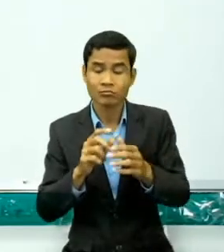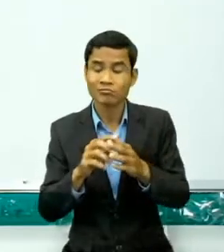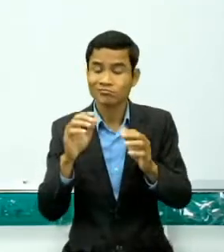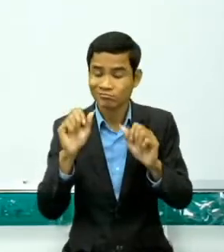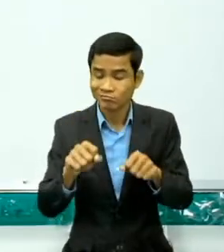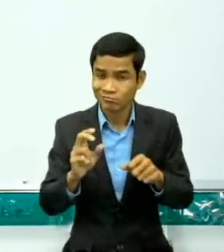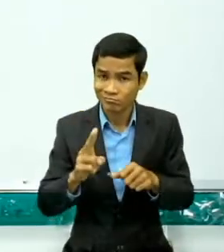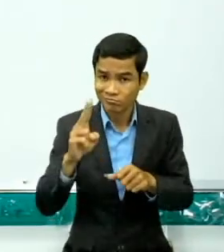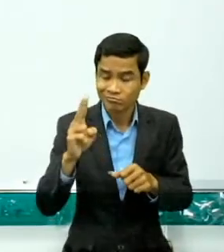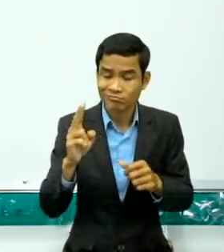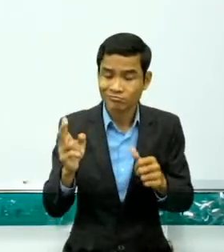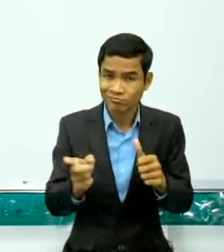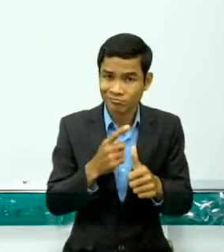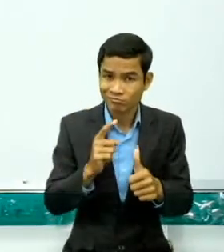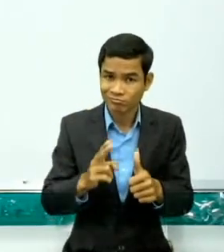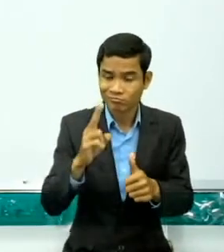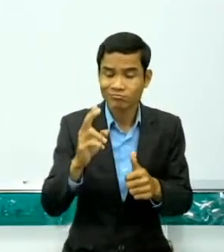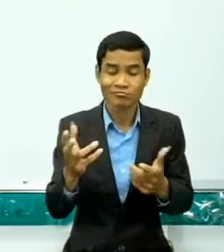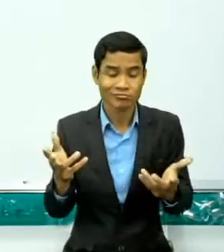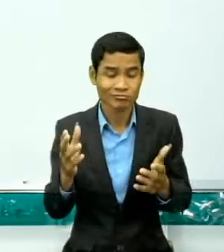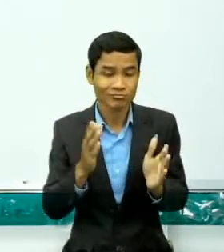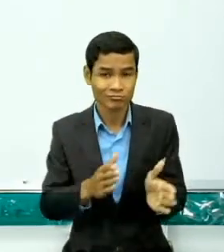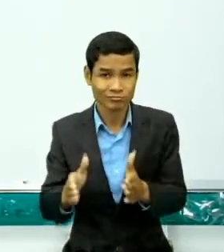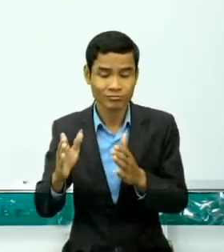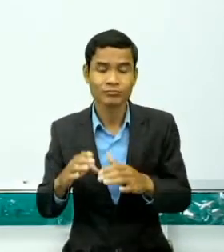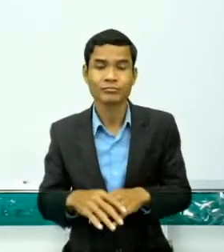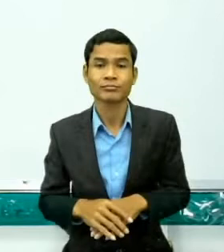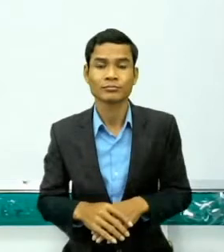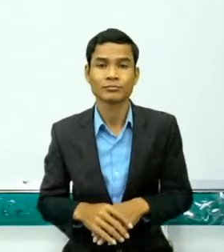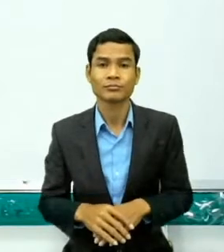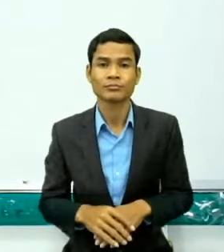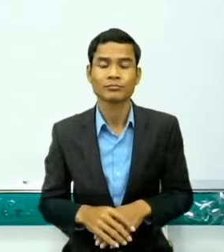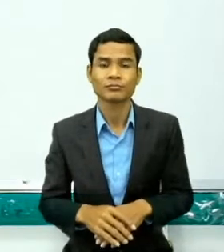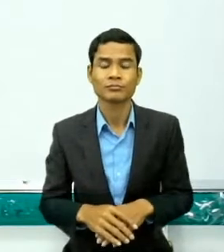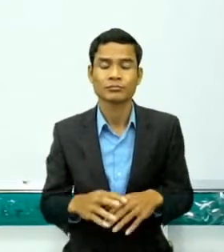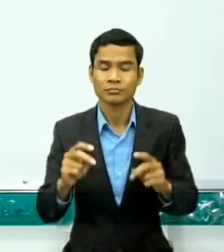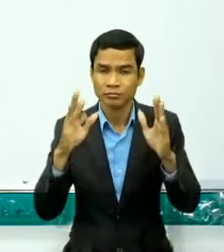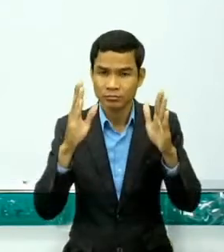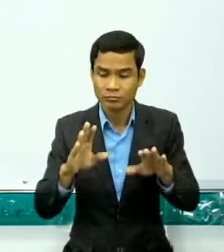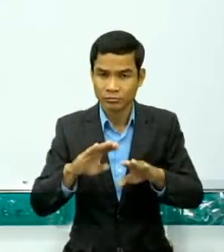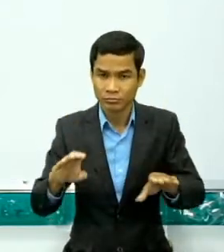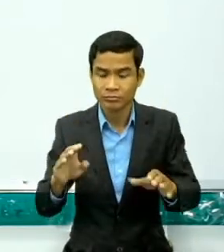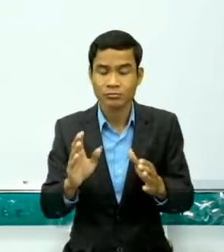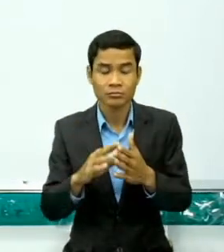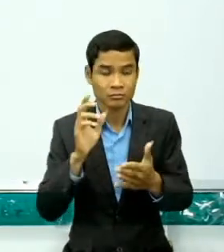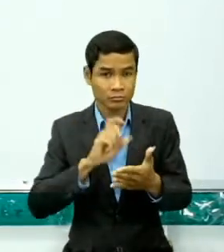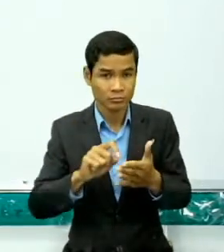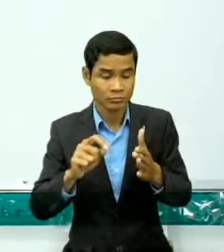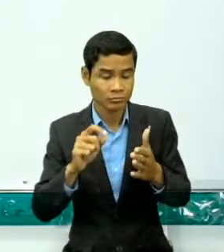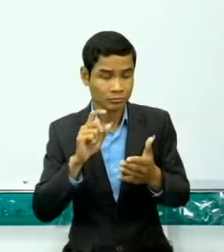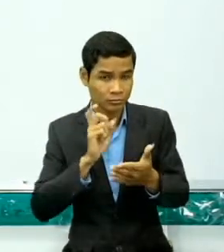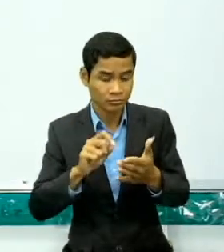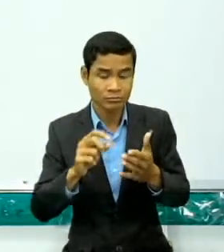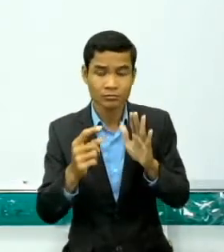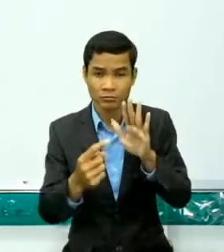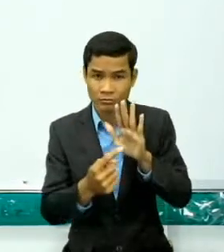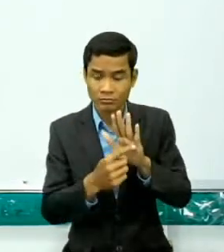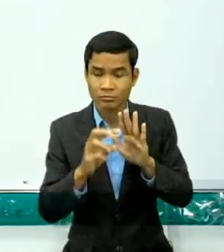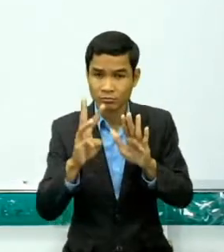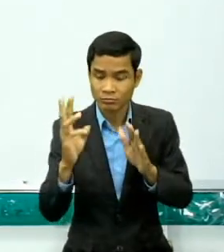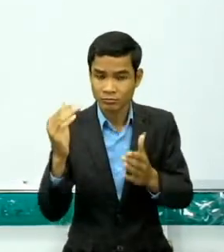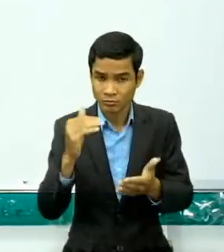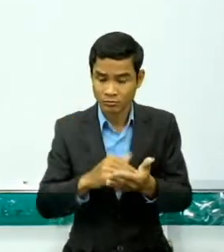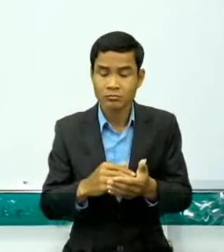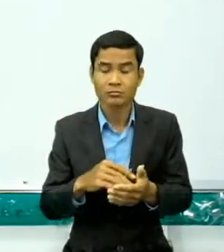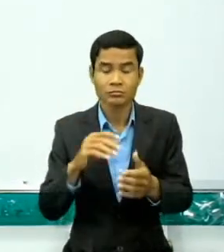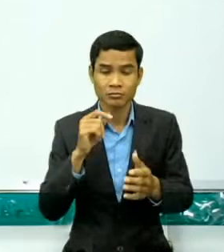គេណាចាត្រៀមខ្លួនចាអ្នកគ្រូឲ្យកូនកូនសរសេរស្រឺឲ្យបានចំនួន3ដងកូនណាដោយសរសេរ